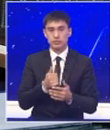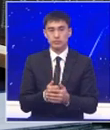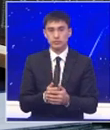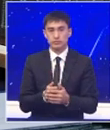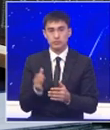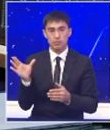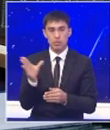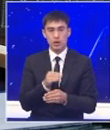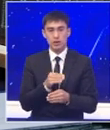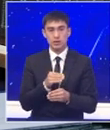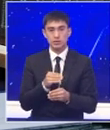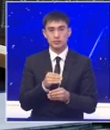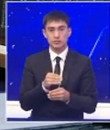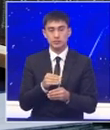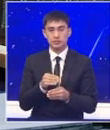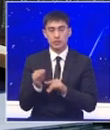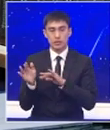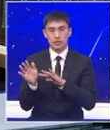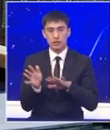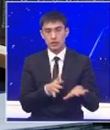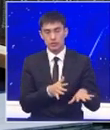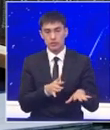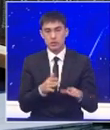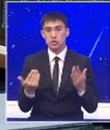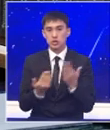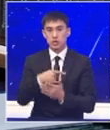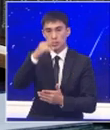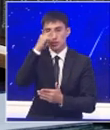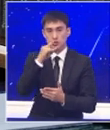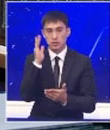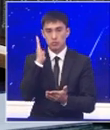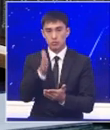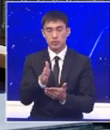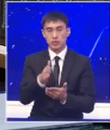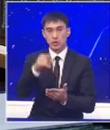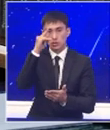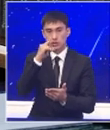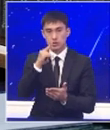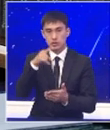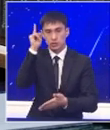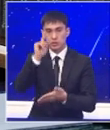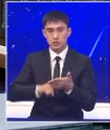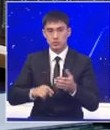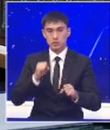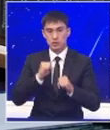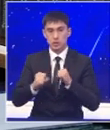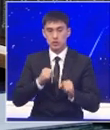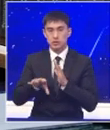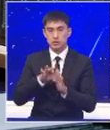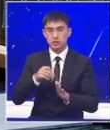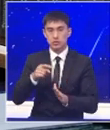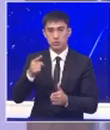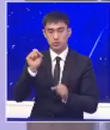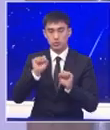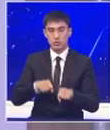күдіктердің барлығын сейілтіп, жаңа Қазақстанға бет алған қазақстандардың сенімін нығайтатын сайлау деп